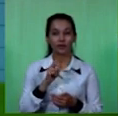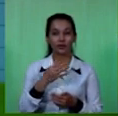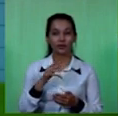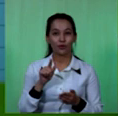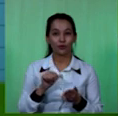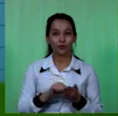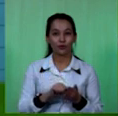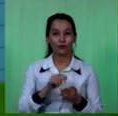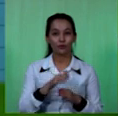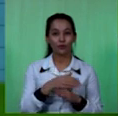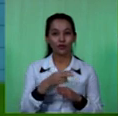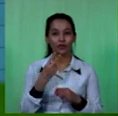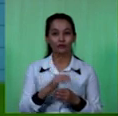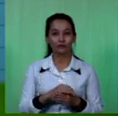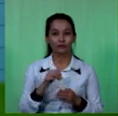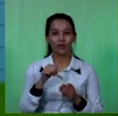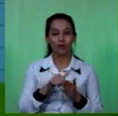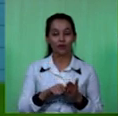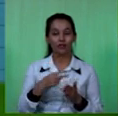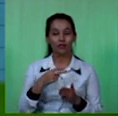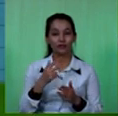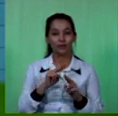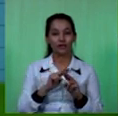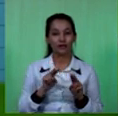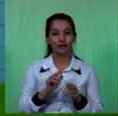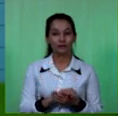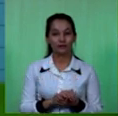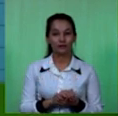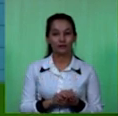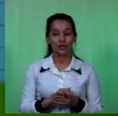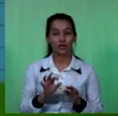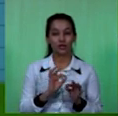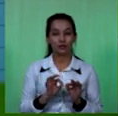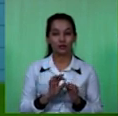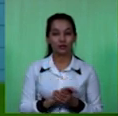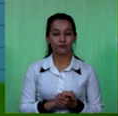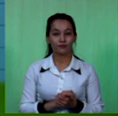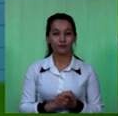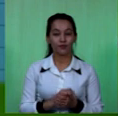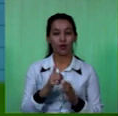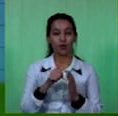1246 bilan 2 ning bo'linmasi 623 ga teng. Tekshirib olamiz.